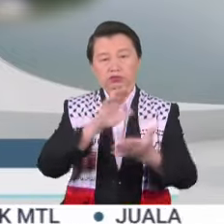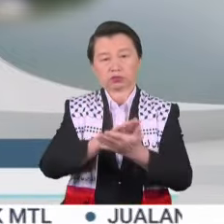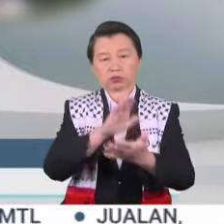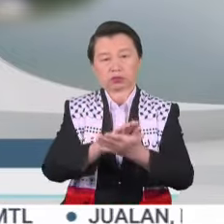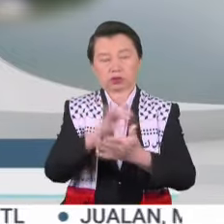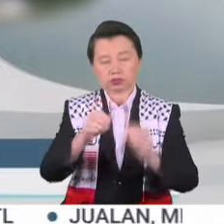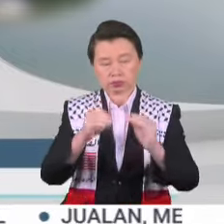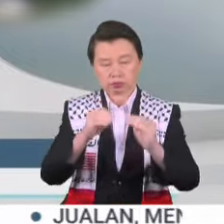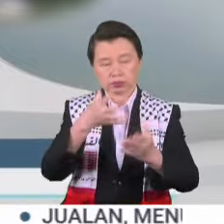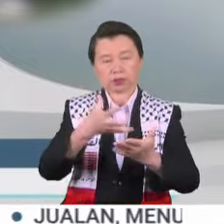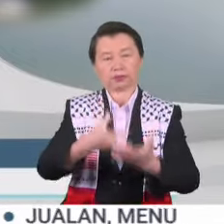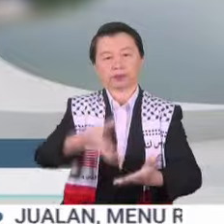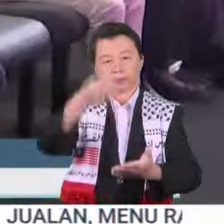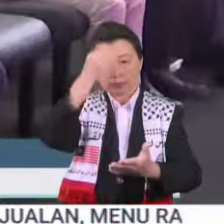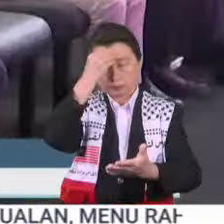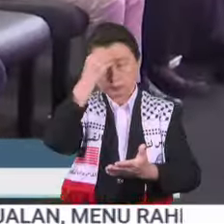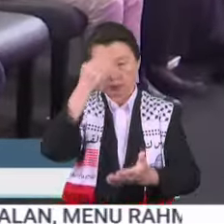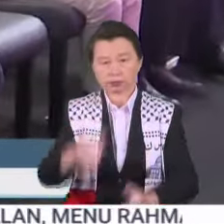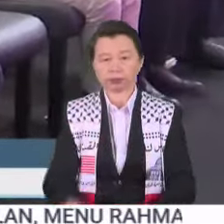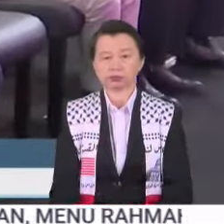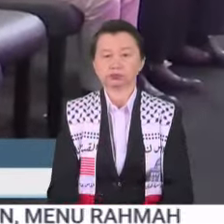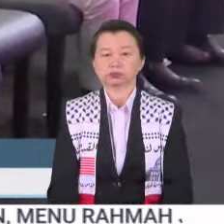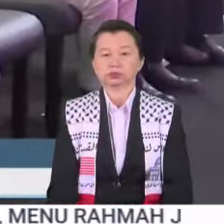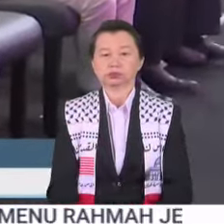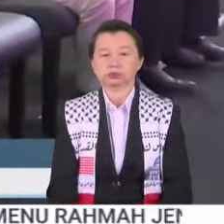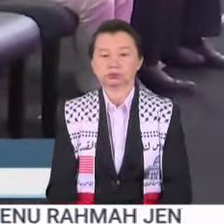pengajaran dan pembelajaran.